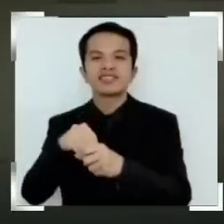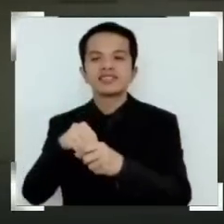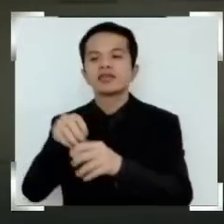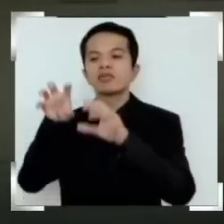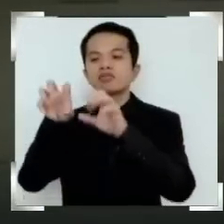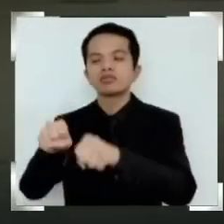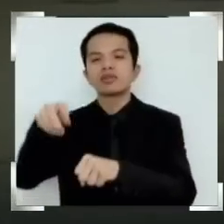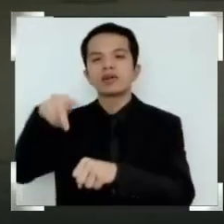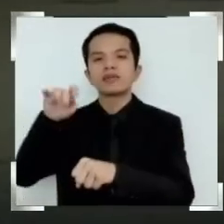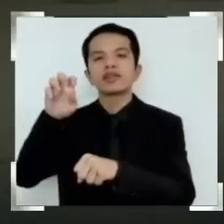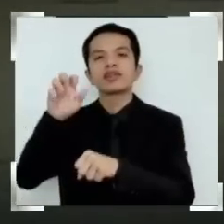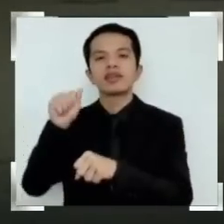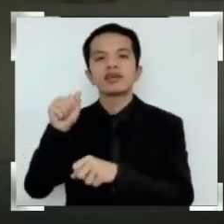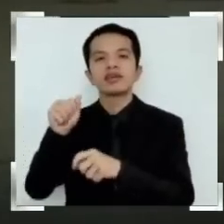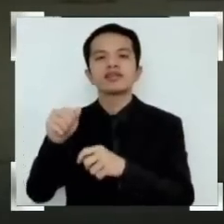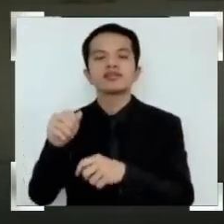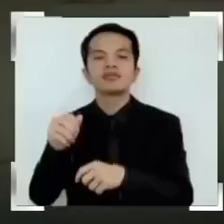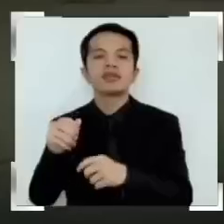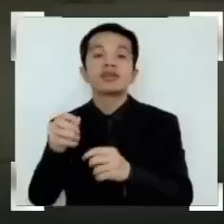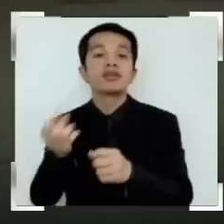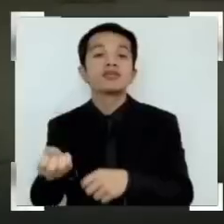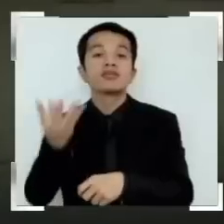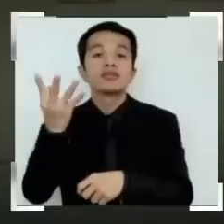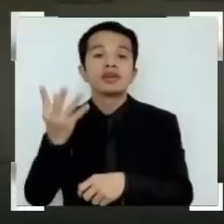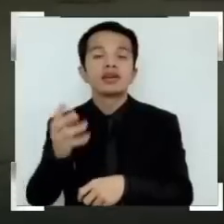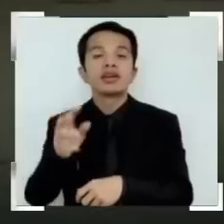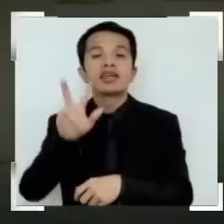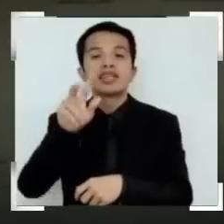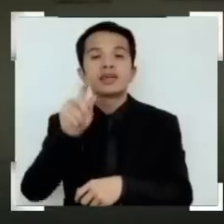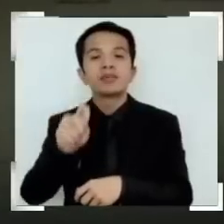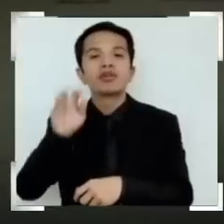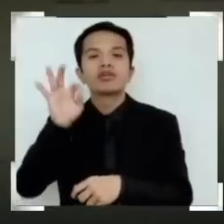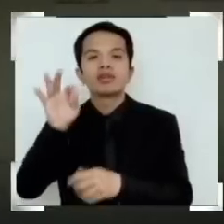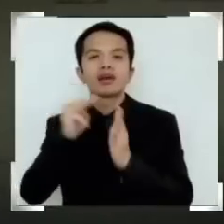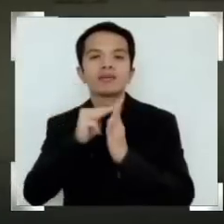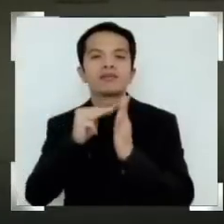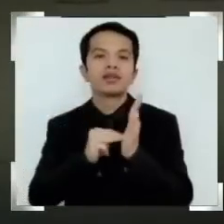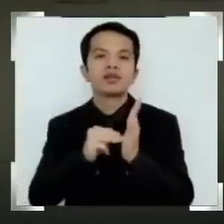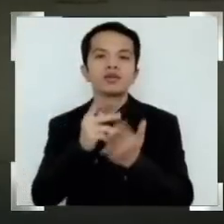ngayong gabi na nagkakahalaga raw ng 3.9 milyon pesos.